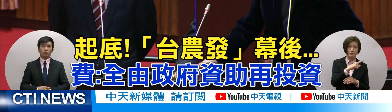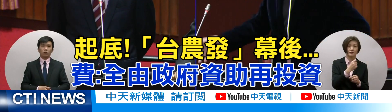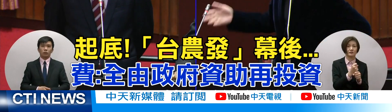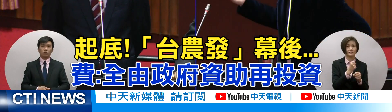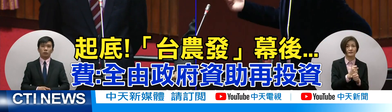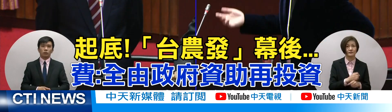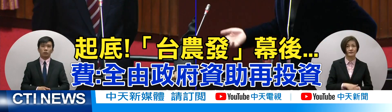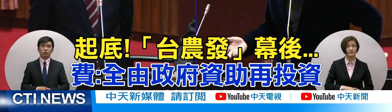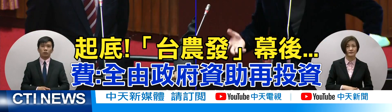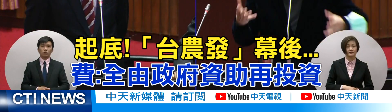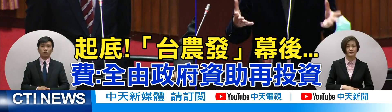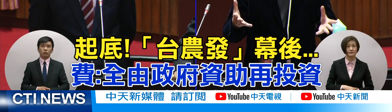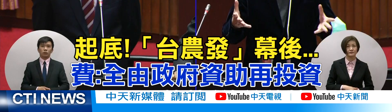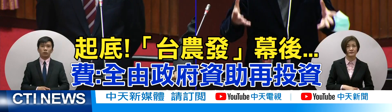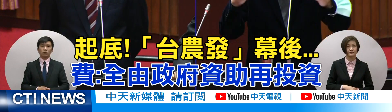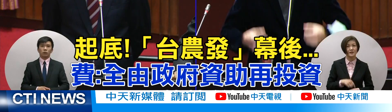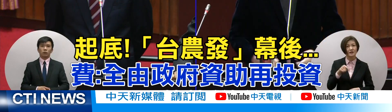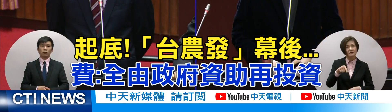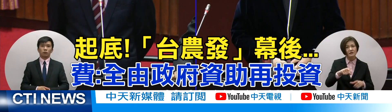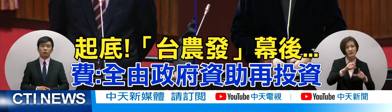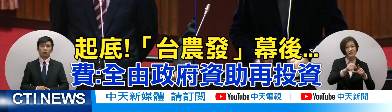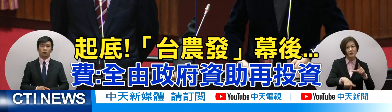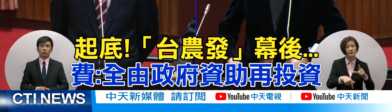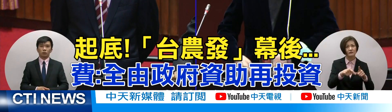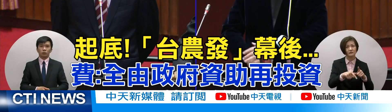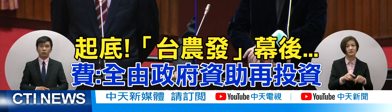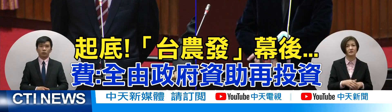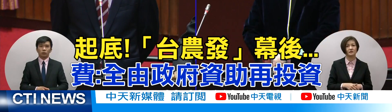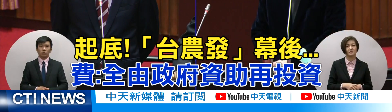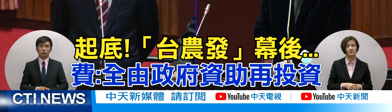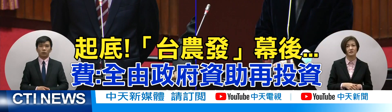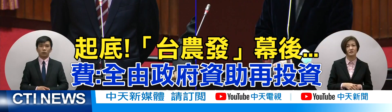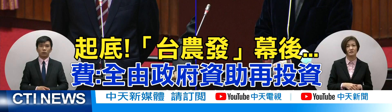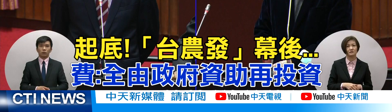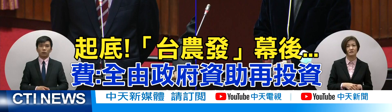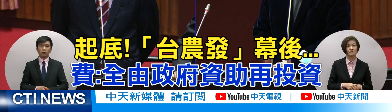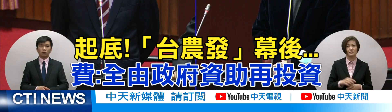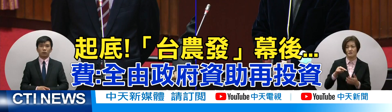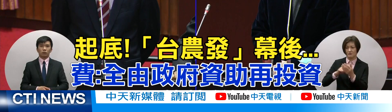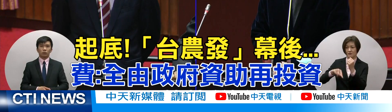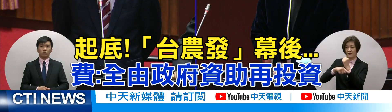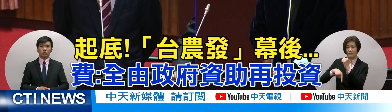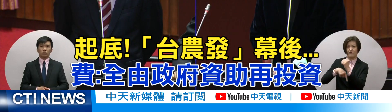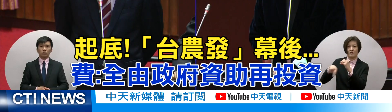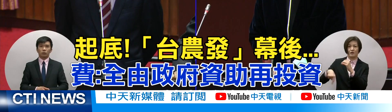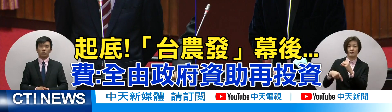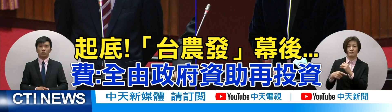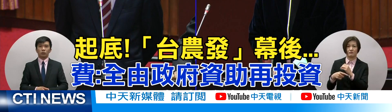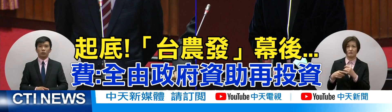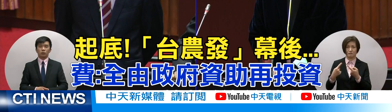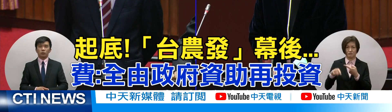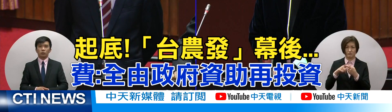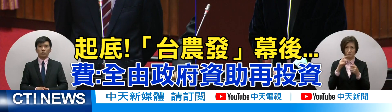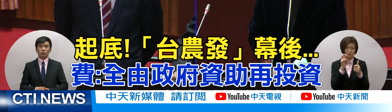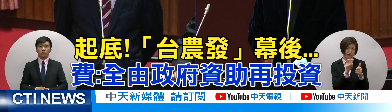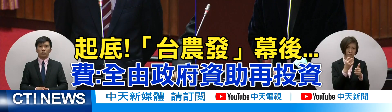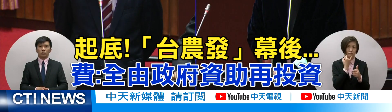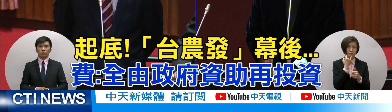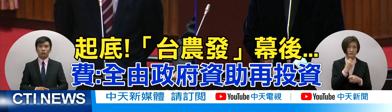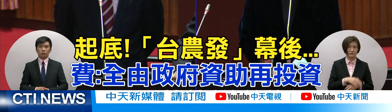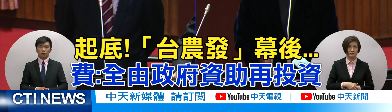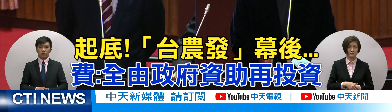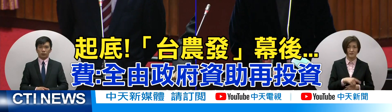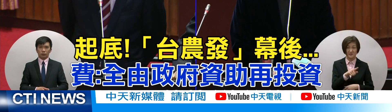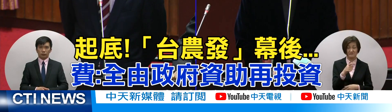院长，这样子的个单位，这样子的人，居然不让立法院来监督，不让人民来监督，我不知道你们